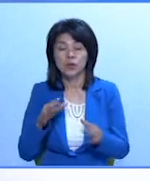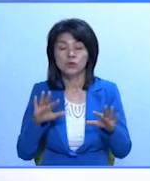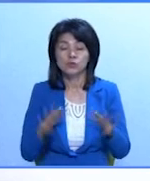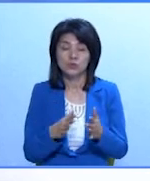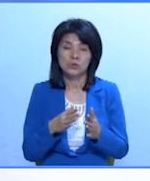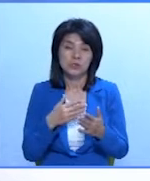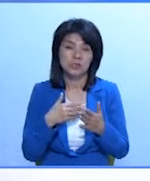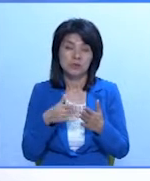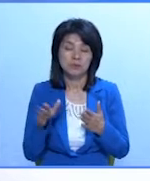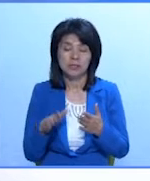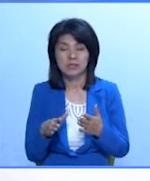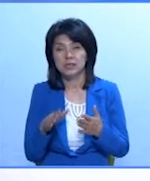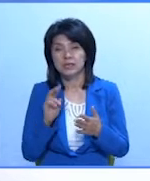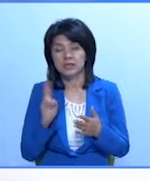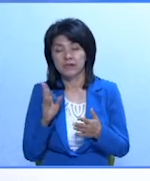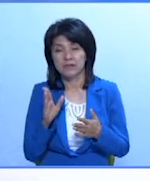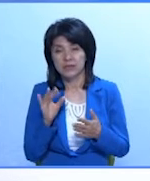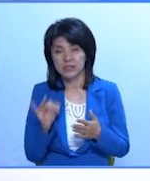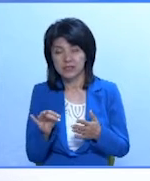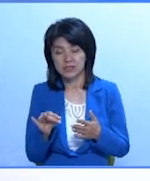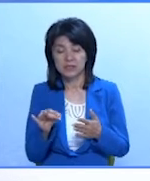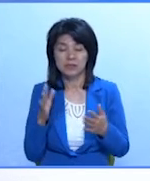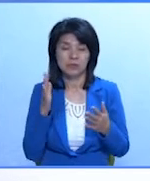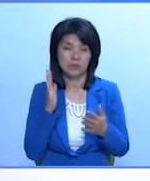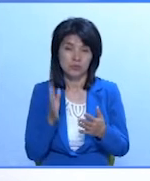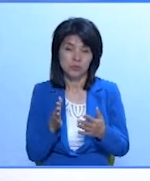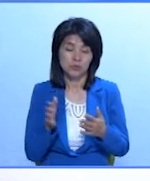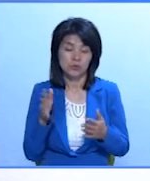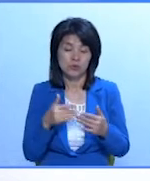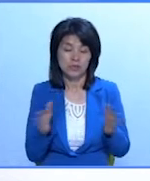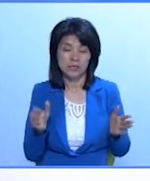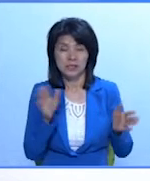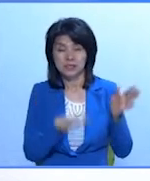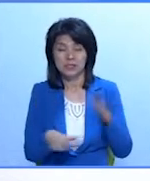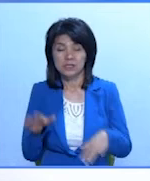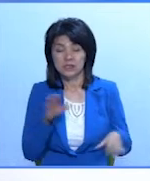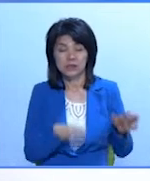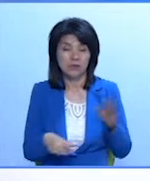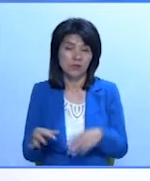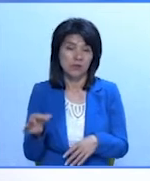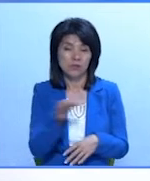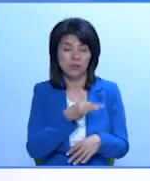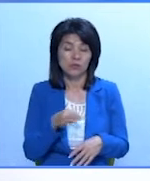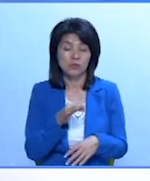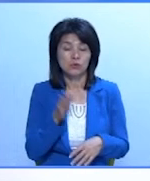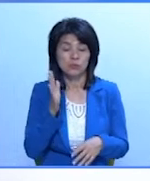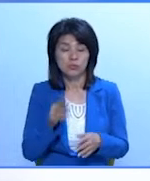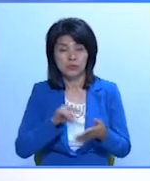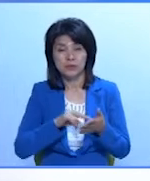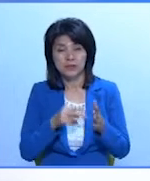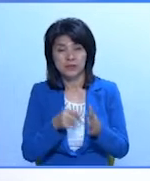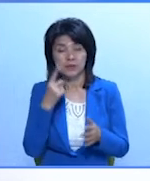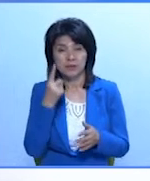случае отмены карантинных мер открытие купального сезона в области планируется, как обычно, 1 июня. Об этом